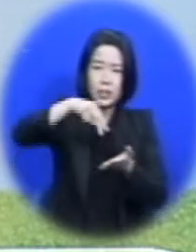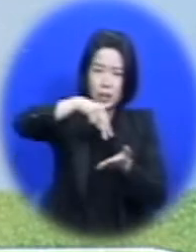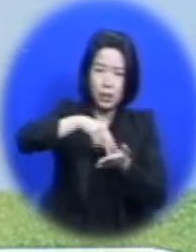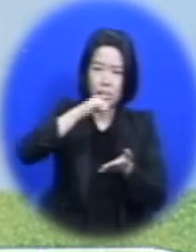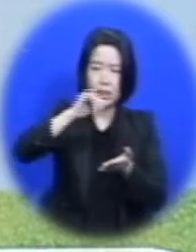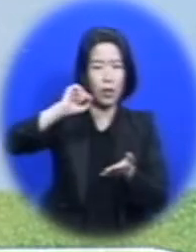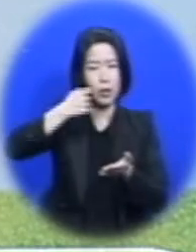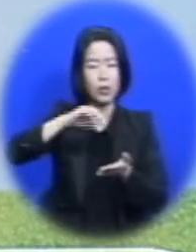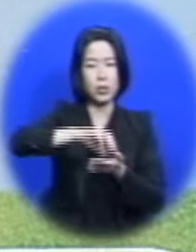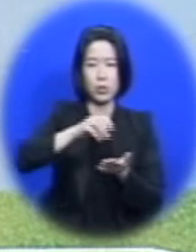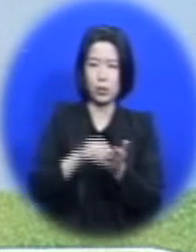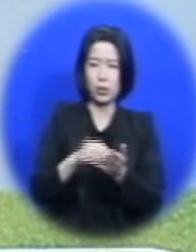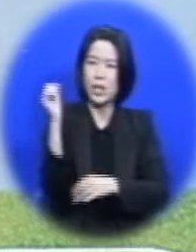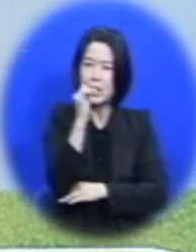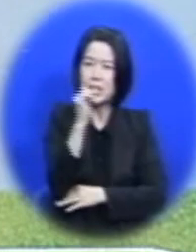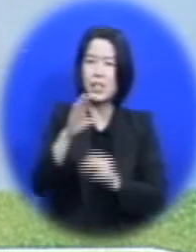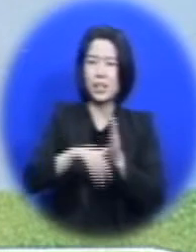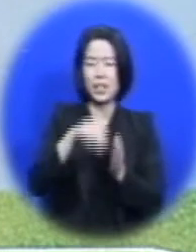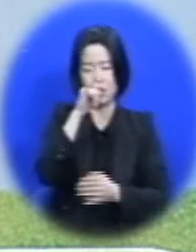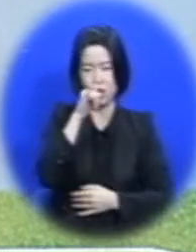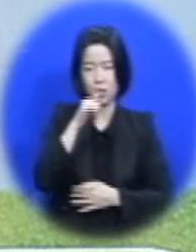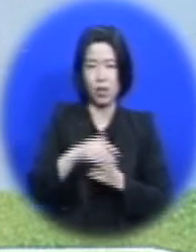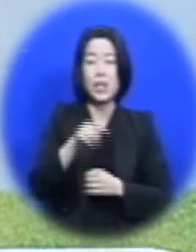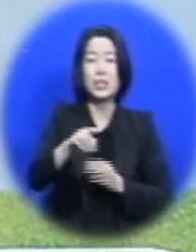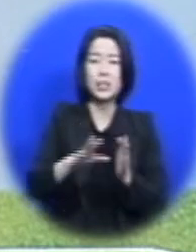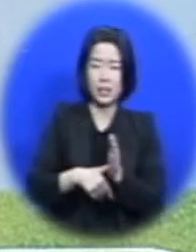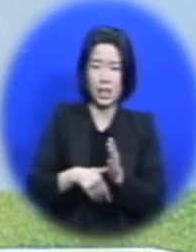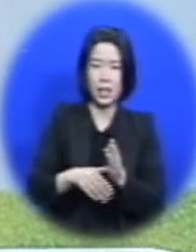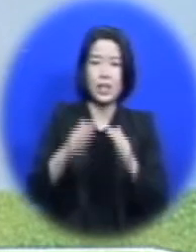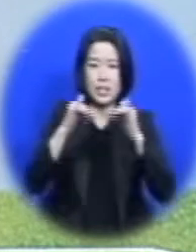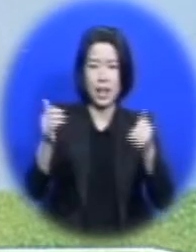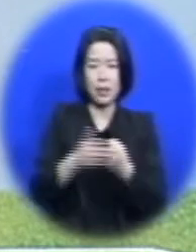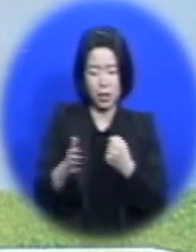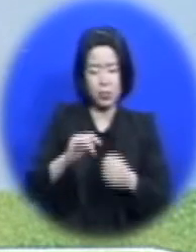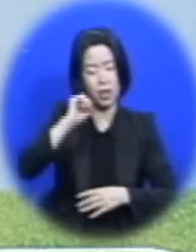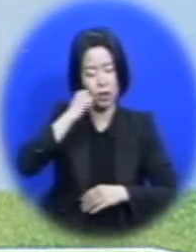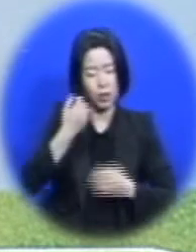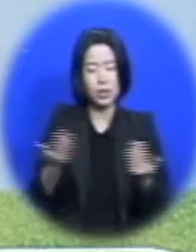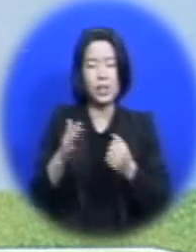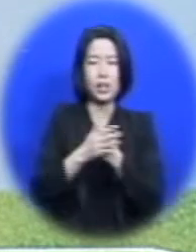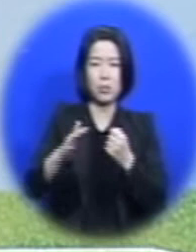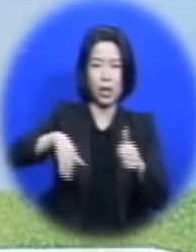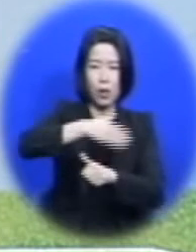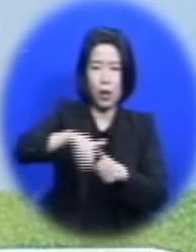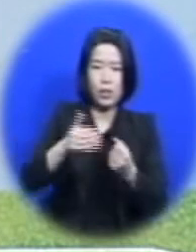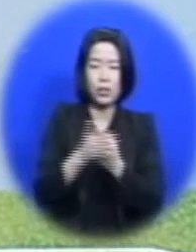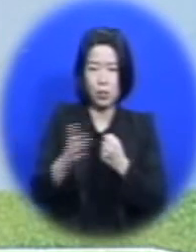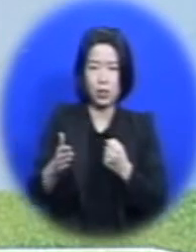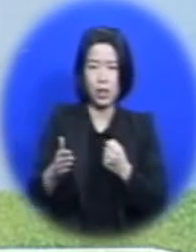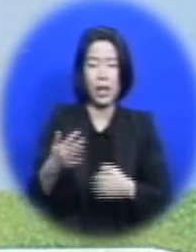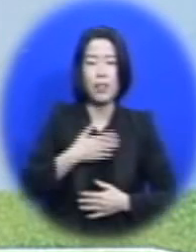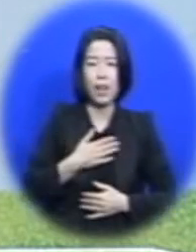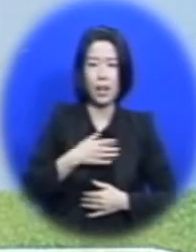어려울 정도로 그렇게 흔들릴 때가 있어요 그때 사람 때문에 어려운 일 때문에 환경 때문에 내가